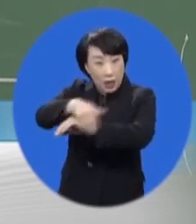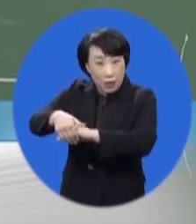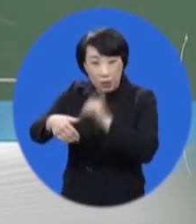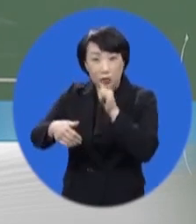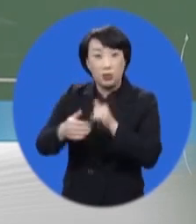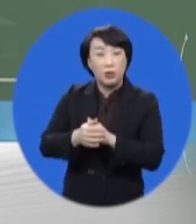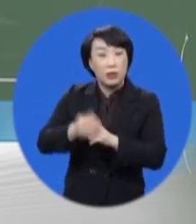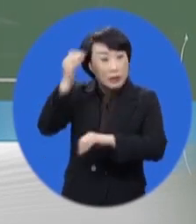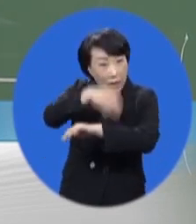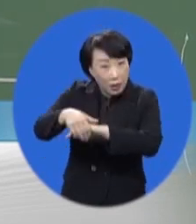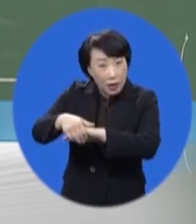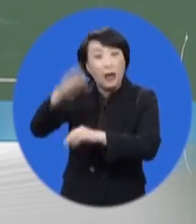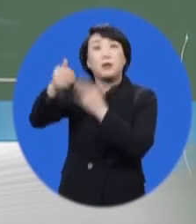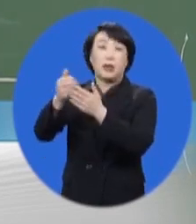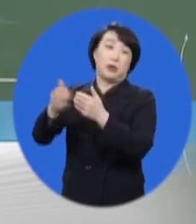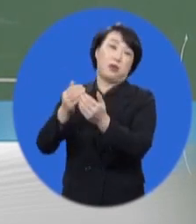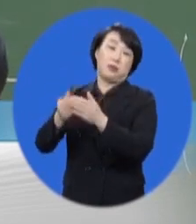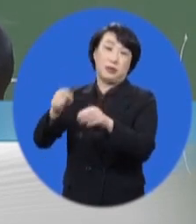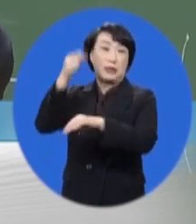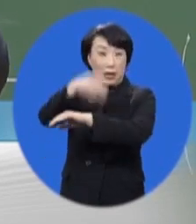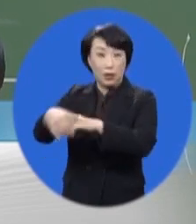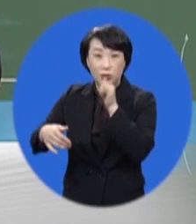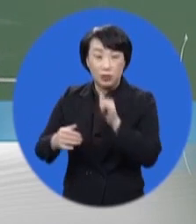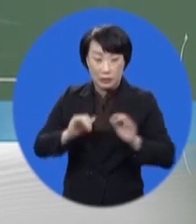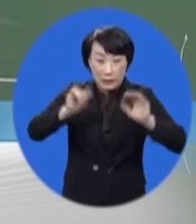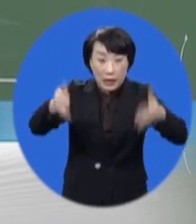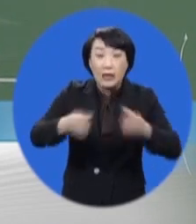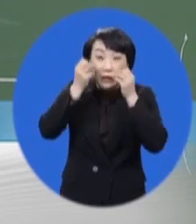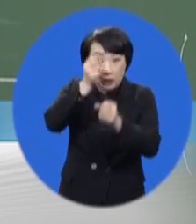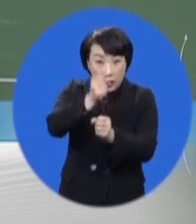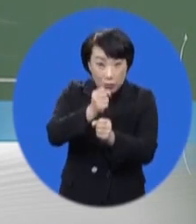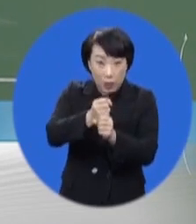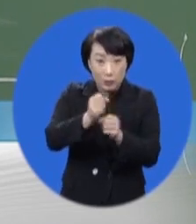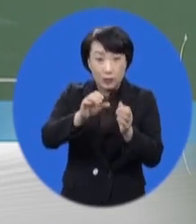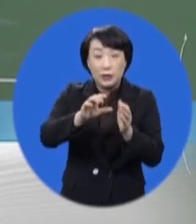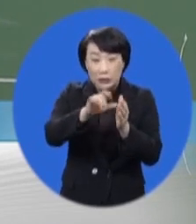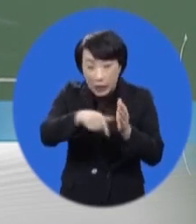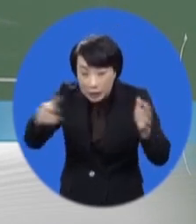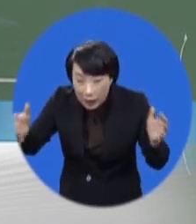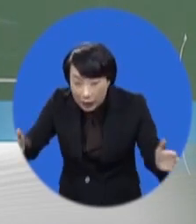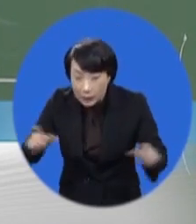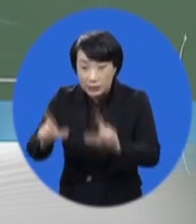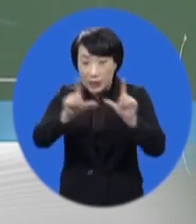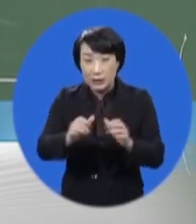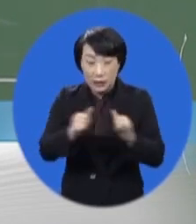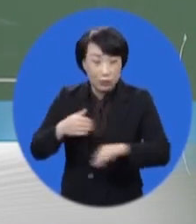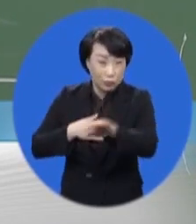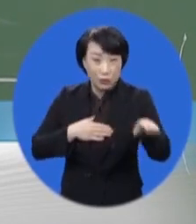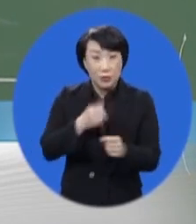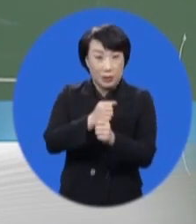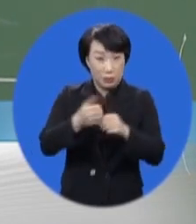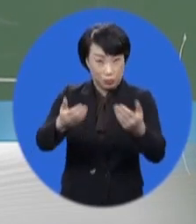섭리 경륜 속에 이 세상을 창조하시고 세상에 살 수 있는 인간을